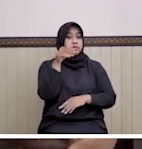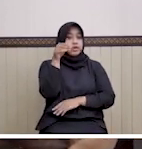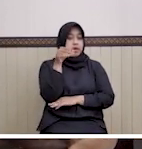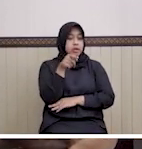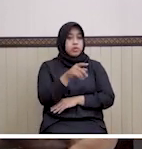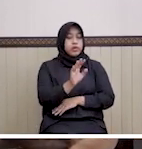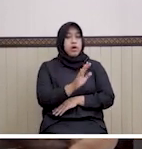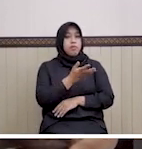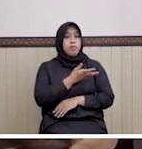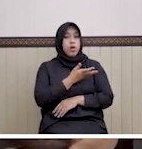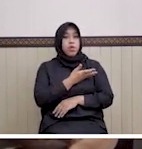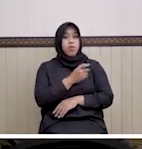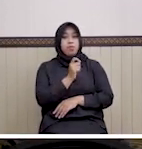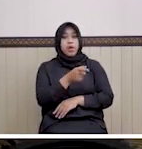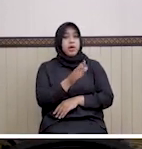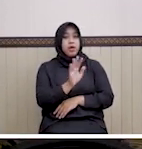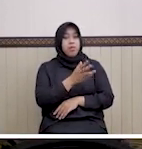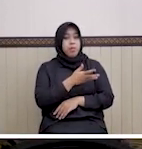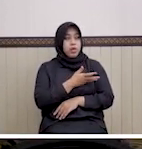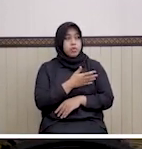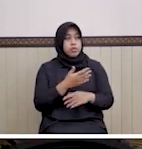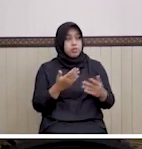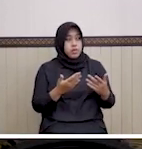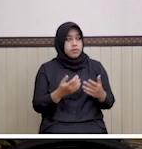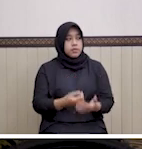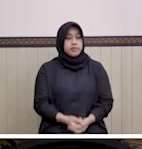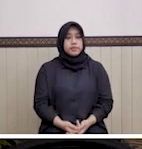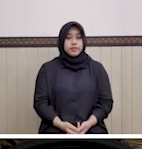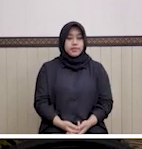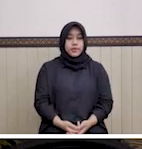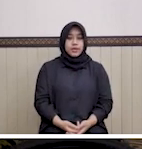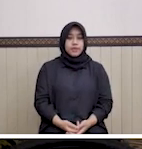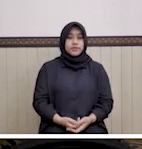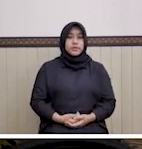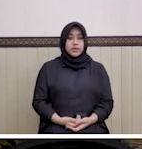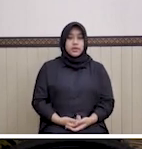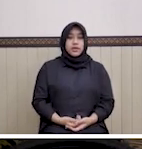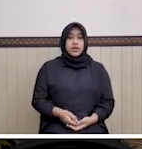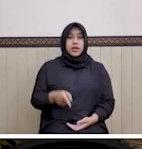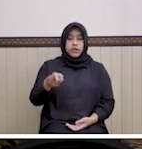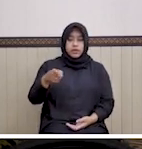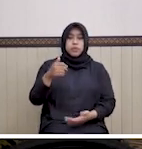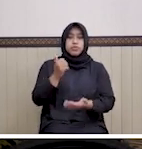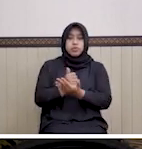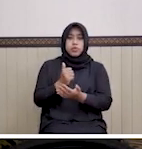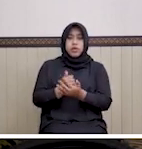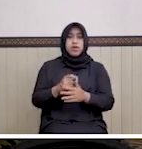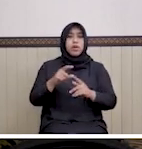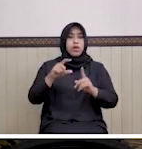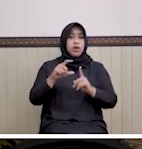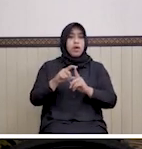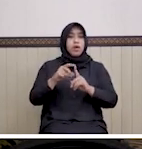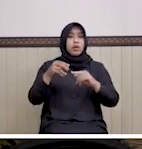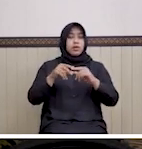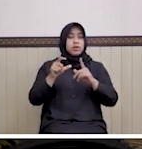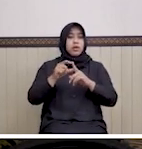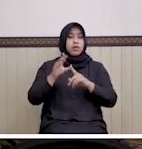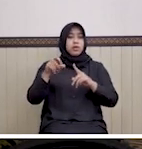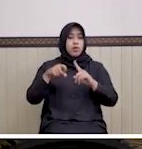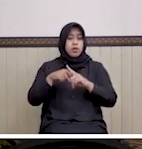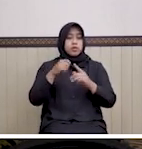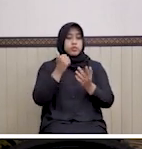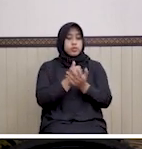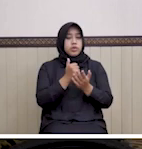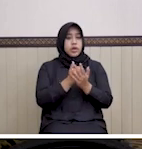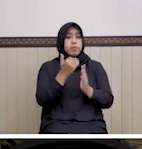ya Iya gimana itu pak Mbak di situ kan deadlock sebetulnya walaupun regulasi yang baru